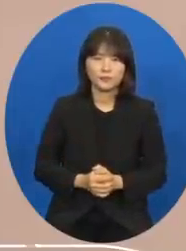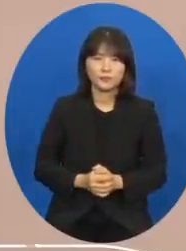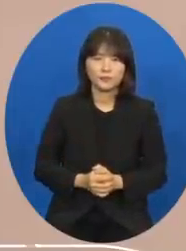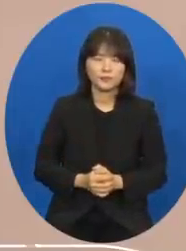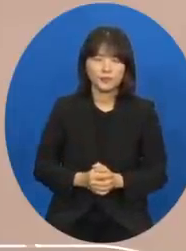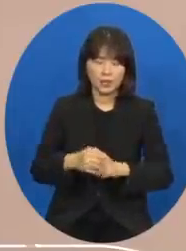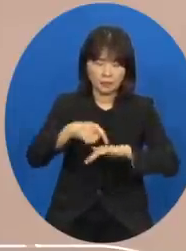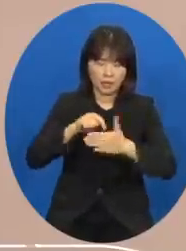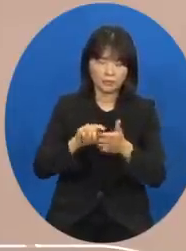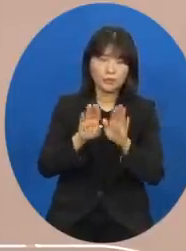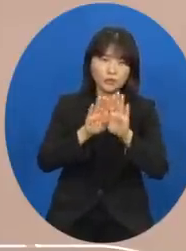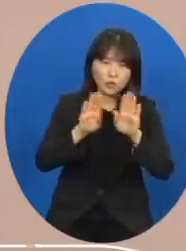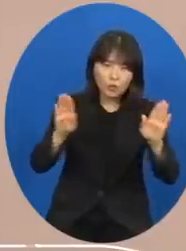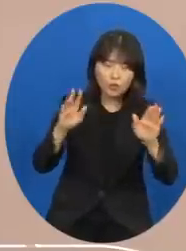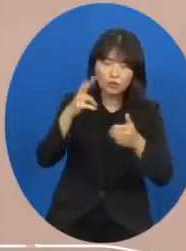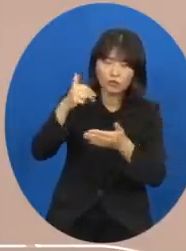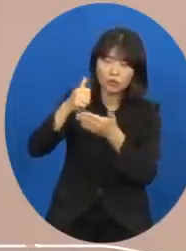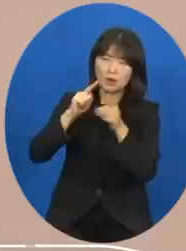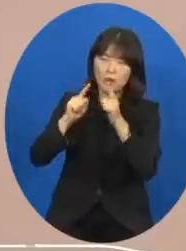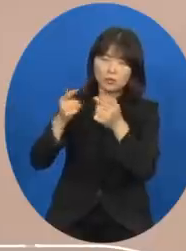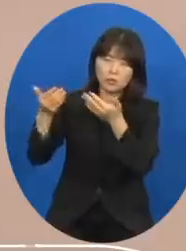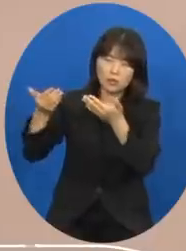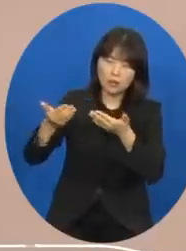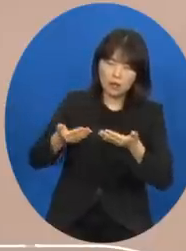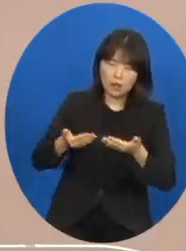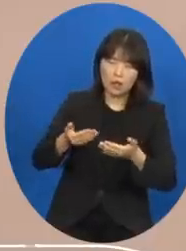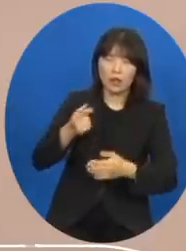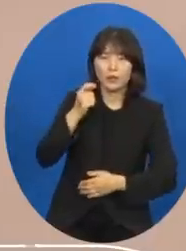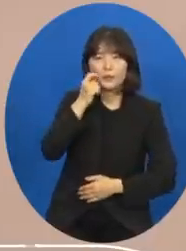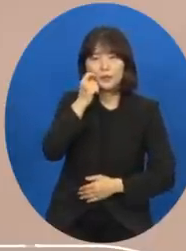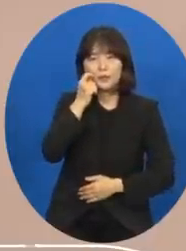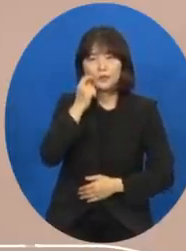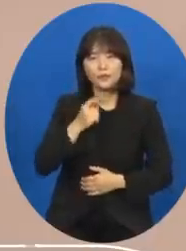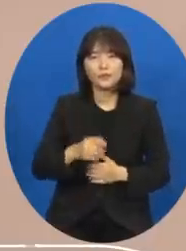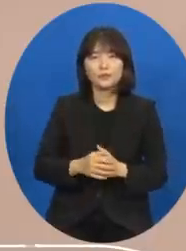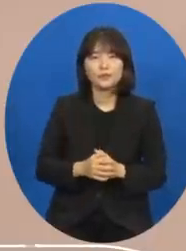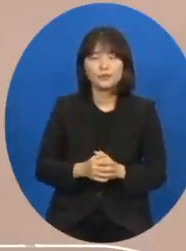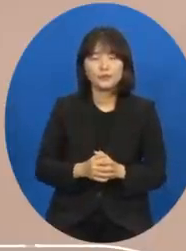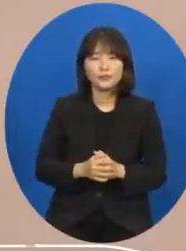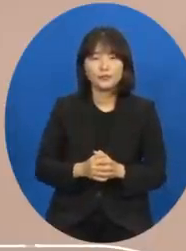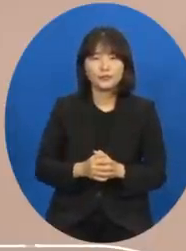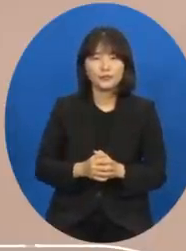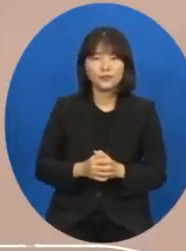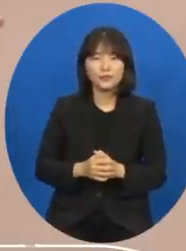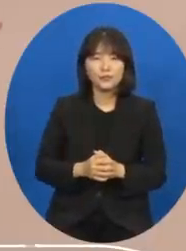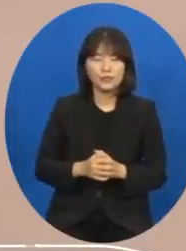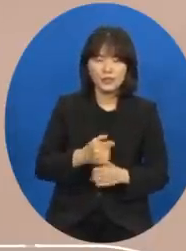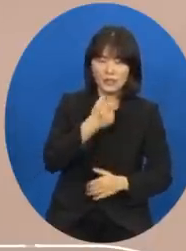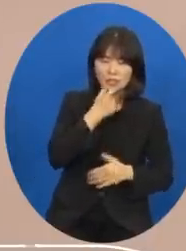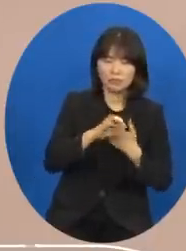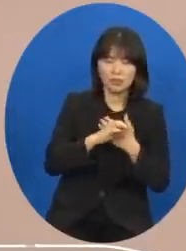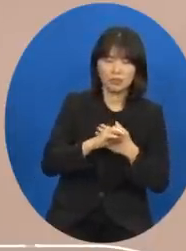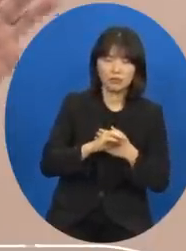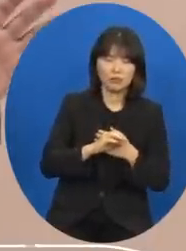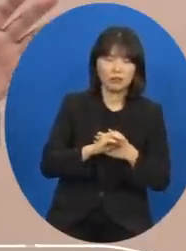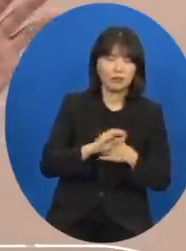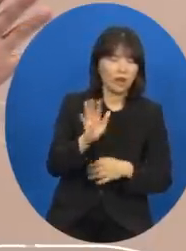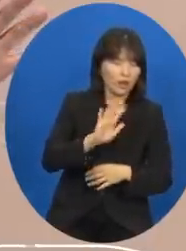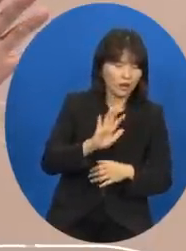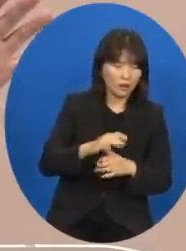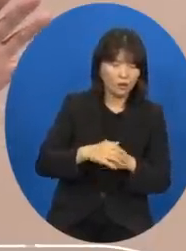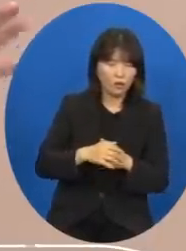아직도 마음을 열고 주의 말씀을 받아들이지 않은 겁니다. 그러니까 싫으면 안 하고 못하겠으면 안